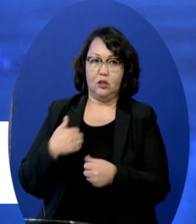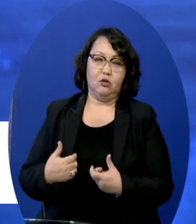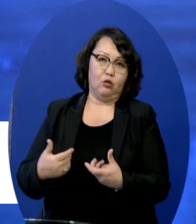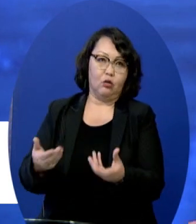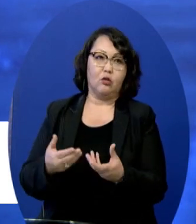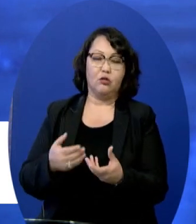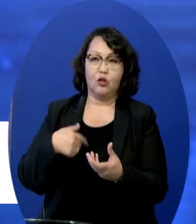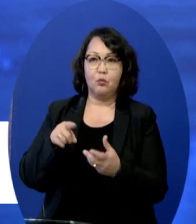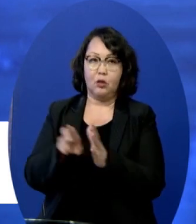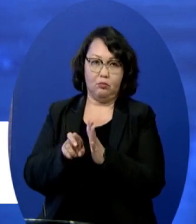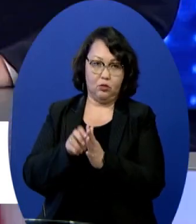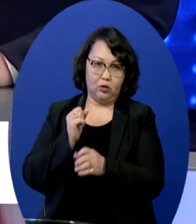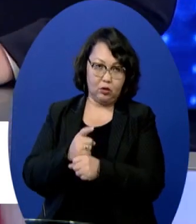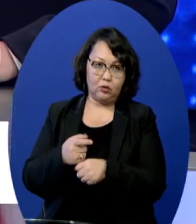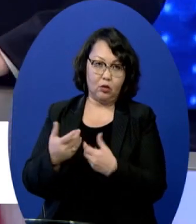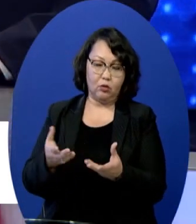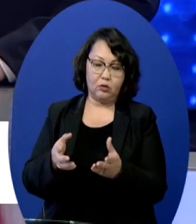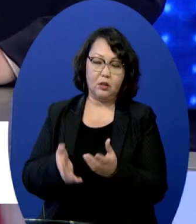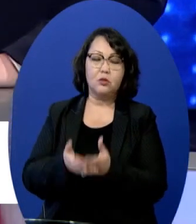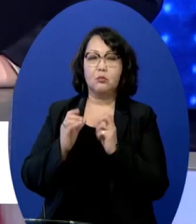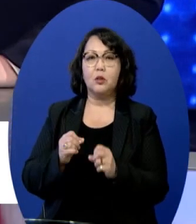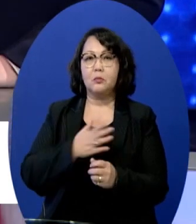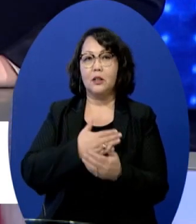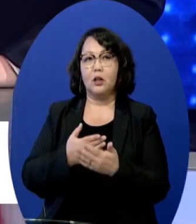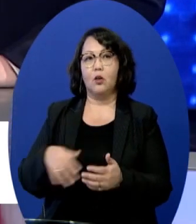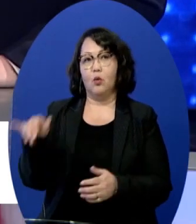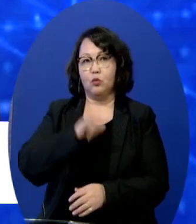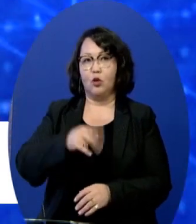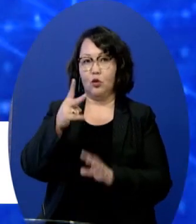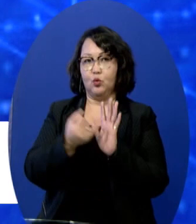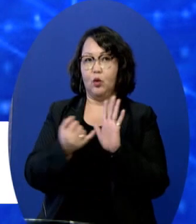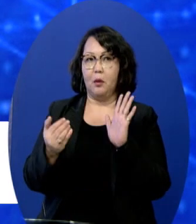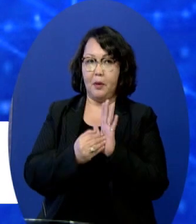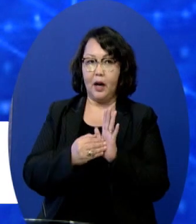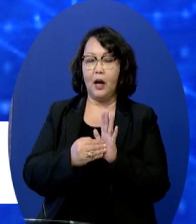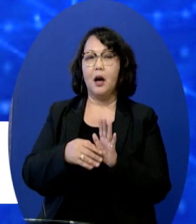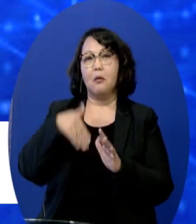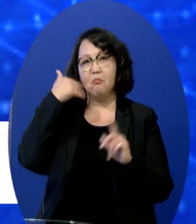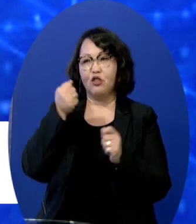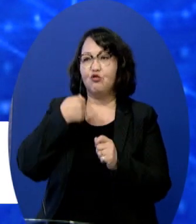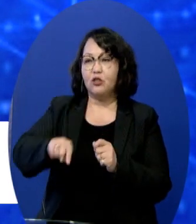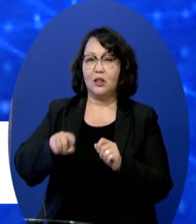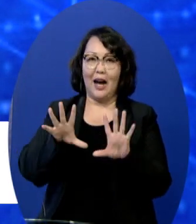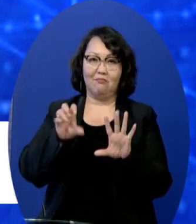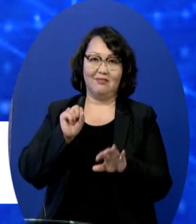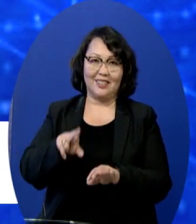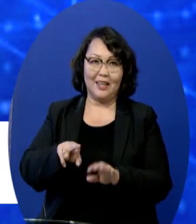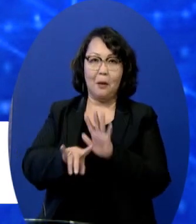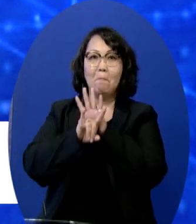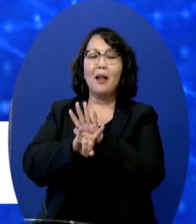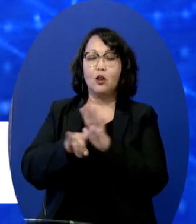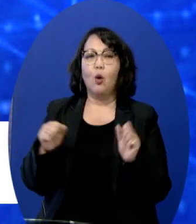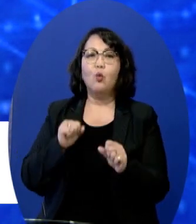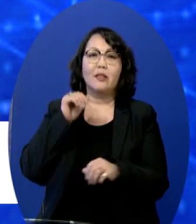болноо. За баярлалаа танд. За баярлалаа. За манай улсын хэмжээнд энэ жил 26 мянган гаруй малчны 10 сая гаруй мал одоо дотроор үлжиж байна. Эдгээр